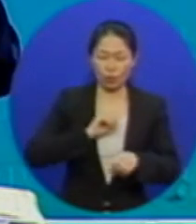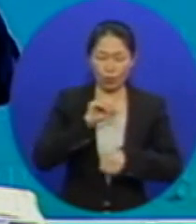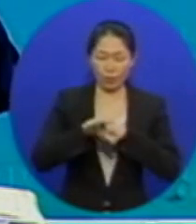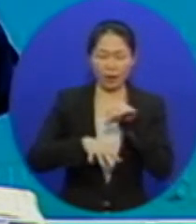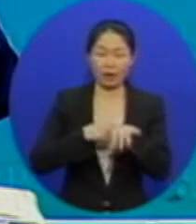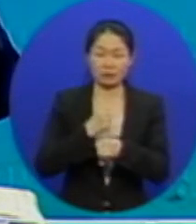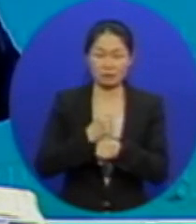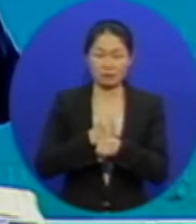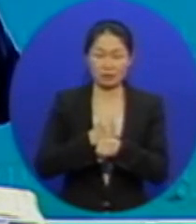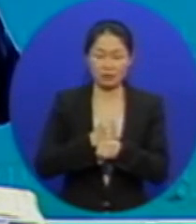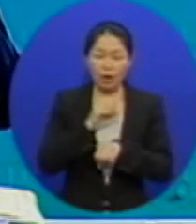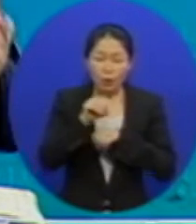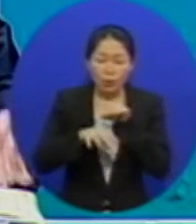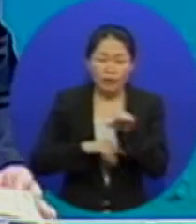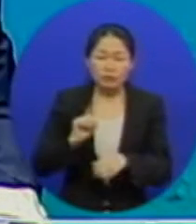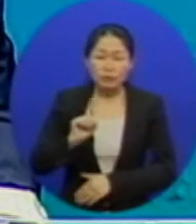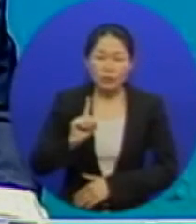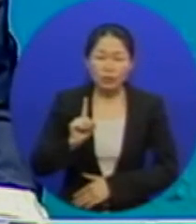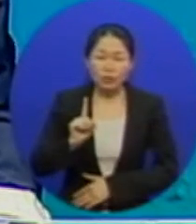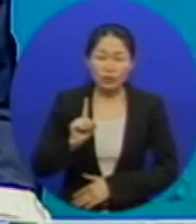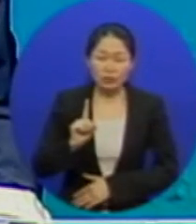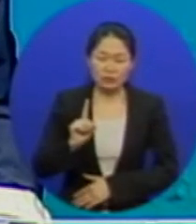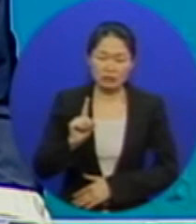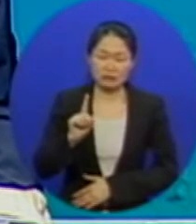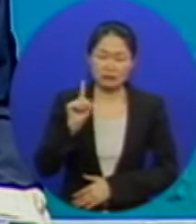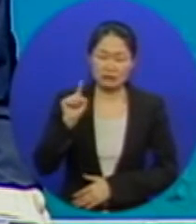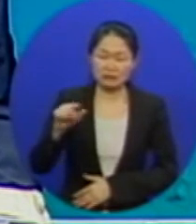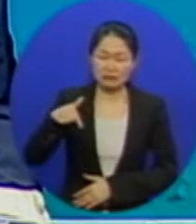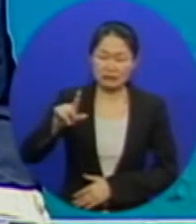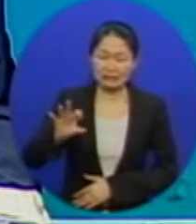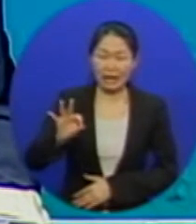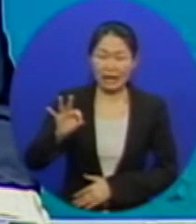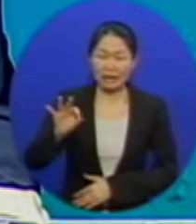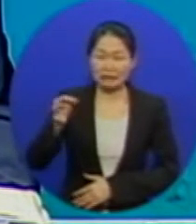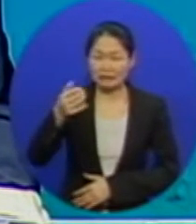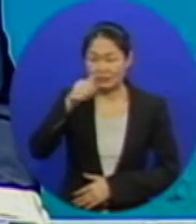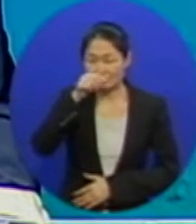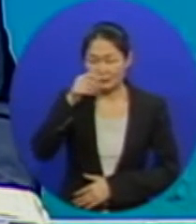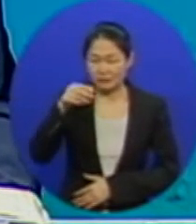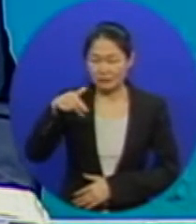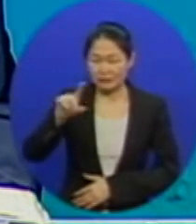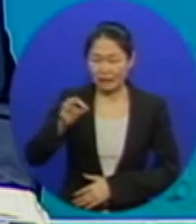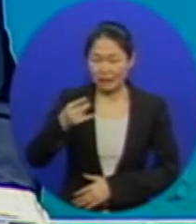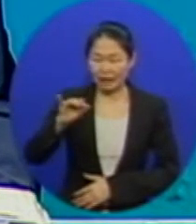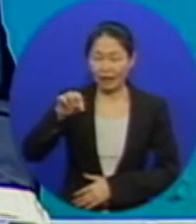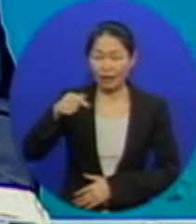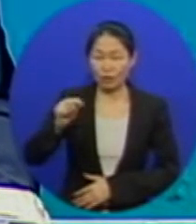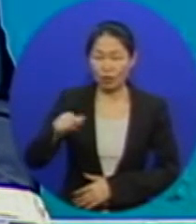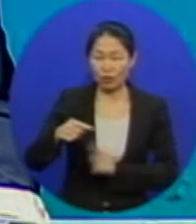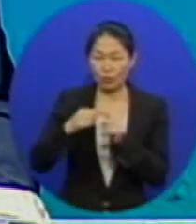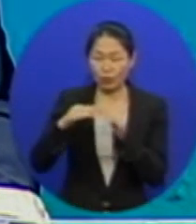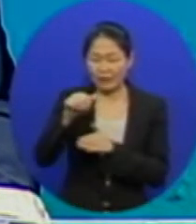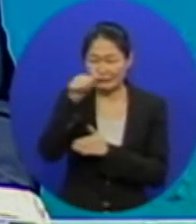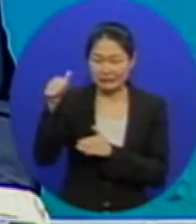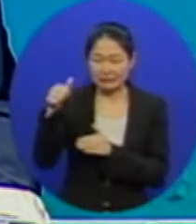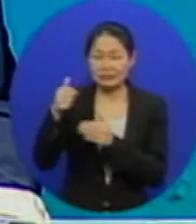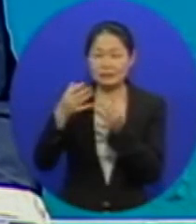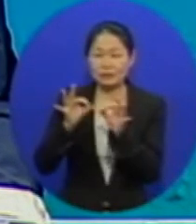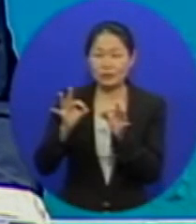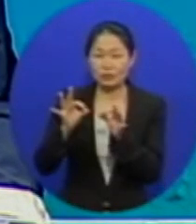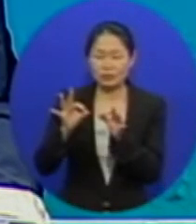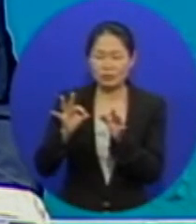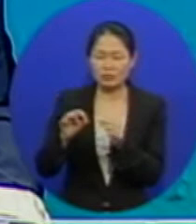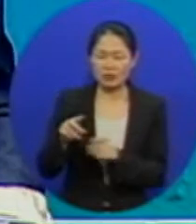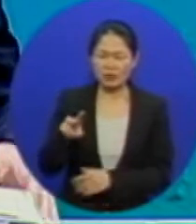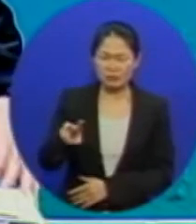공개 자백 중에 그 장대한 꾀에 김 장로님을 자기가 싫어하고 미워하고 화해하지